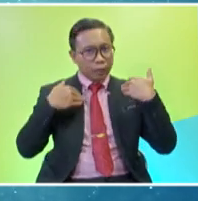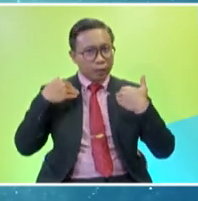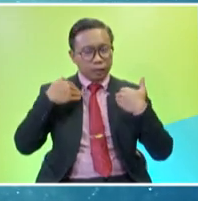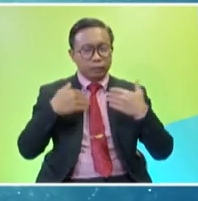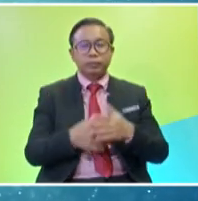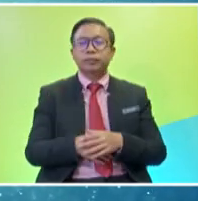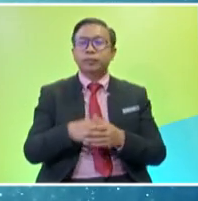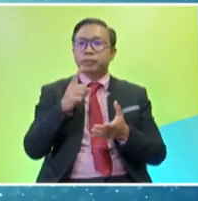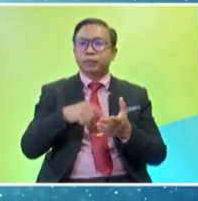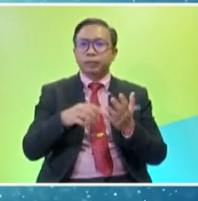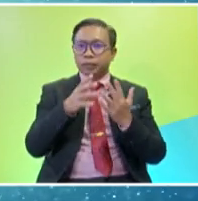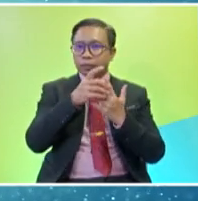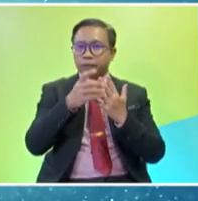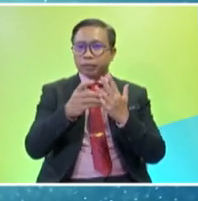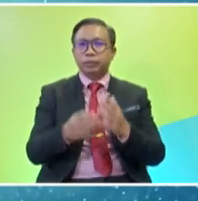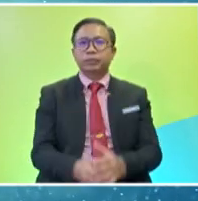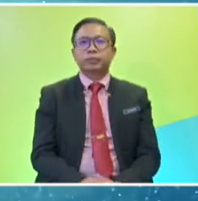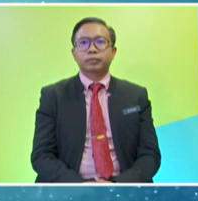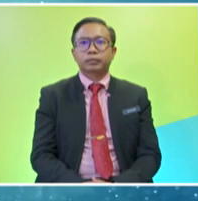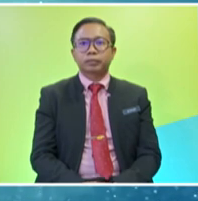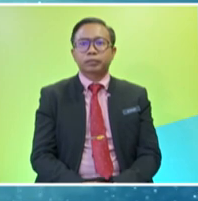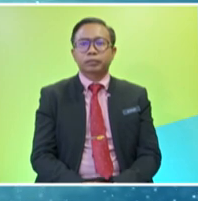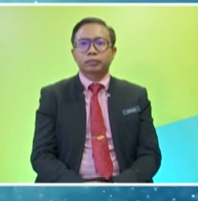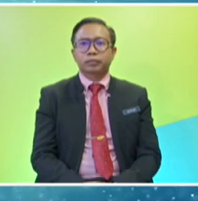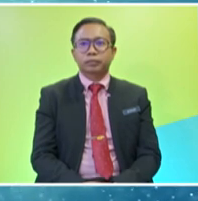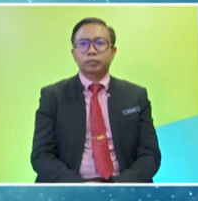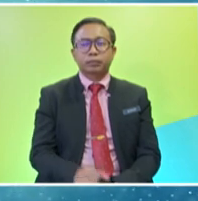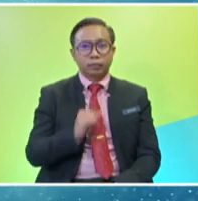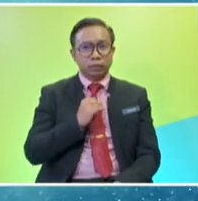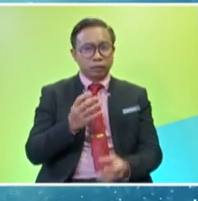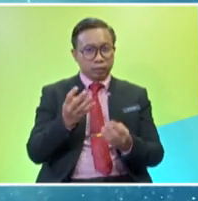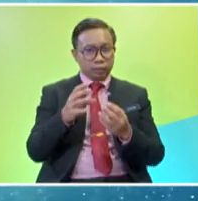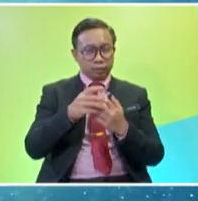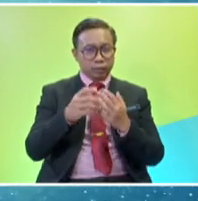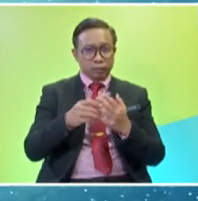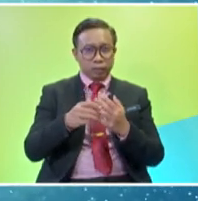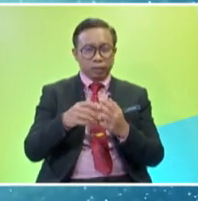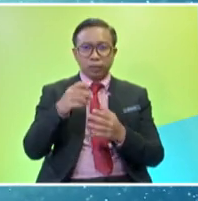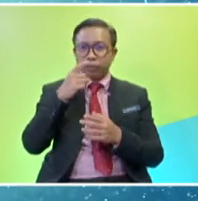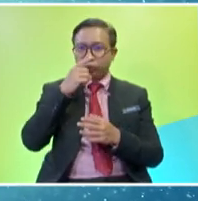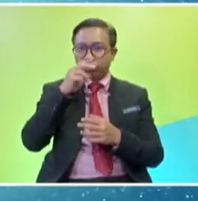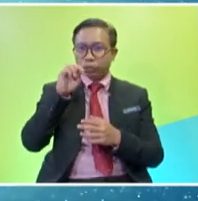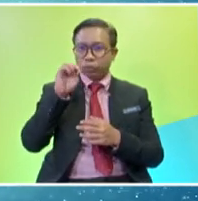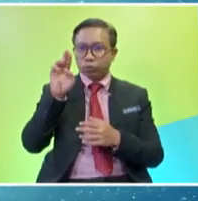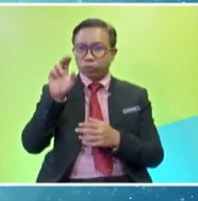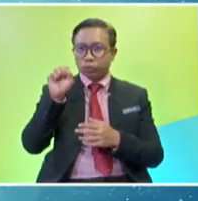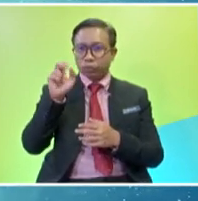apa yang dipilih Saya memilih Musa merah untuk dibentangkan